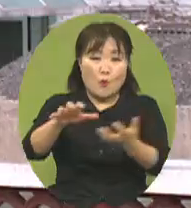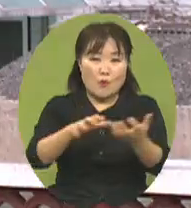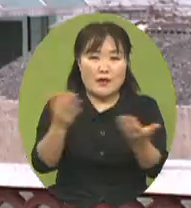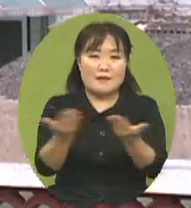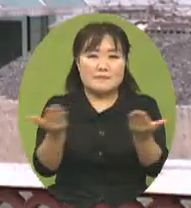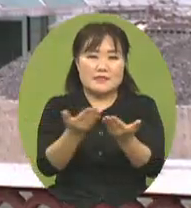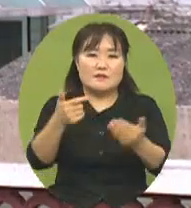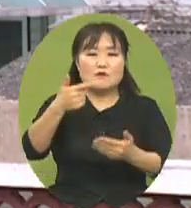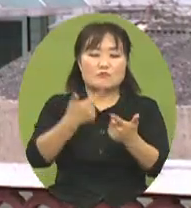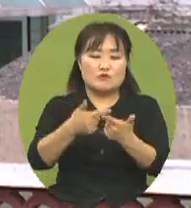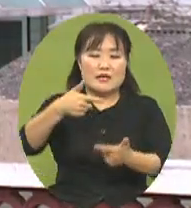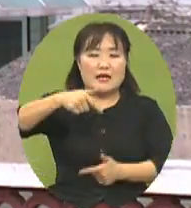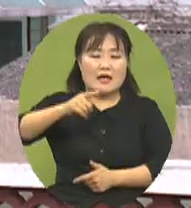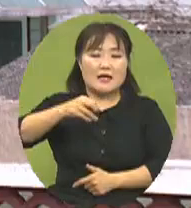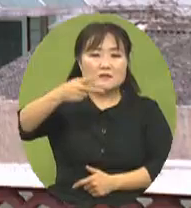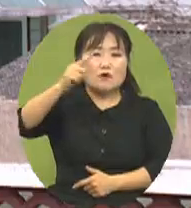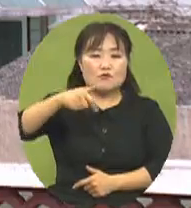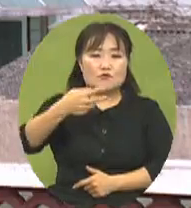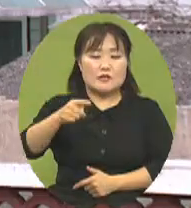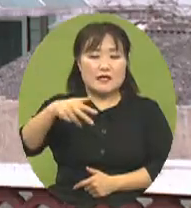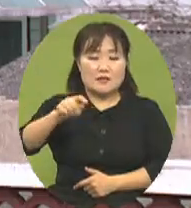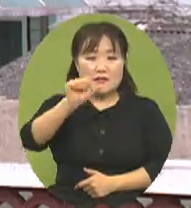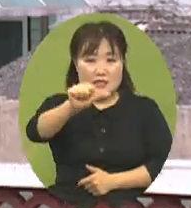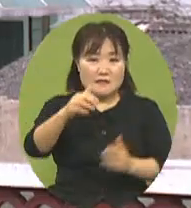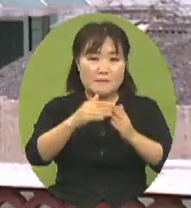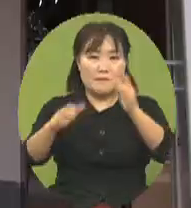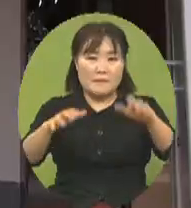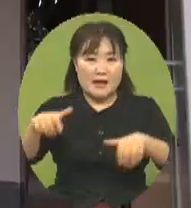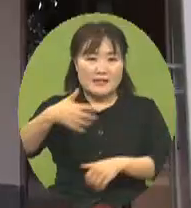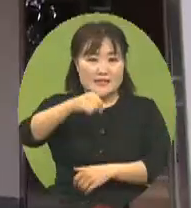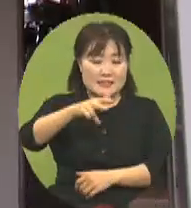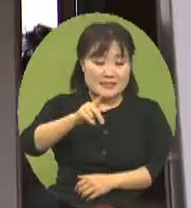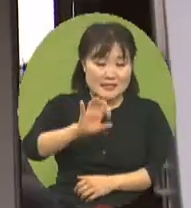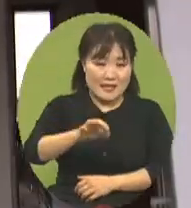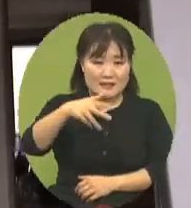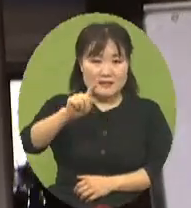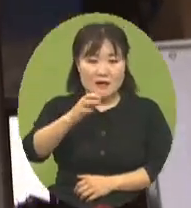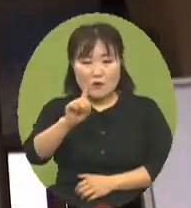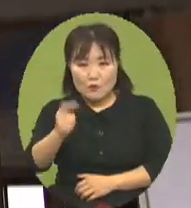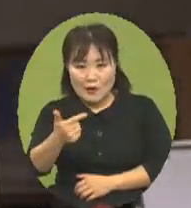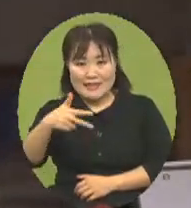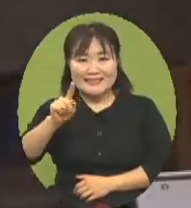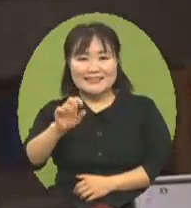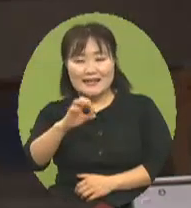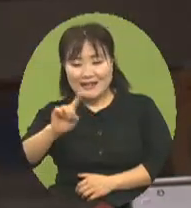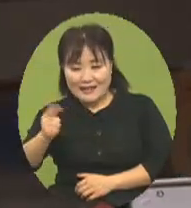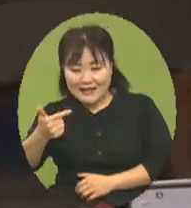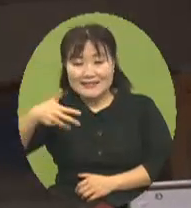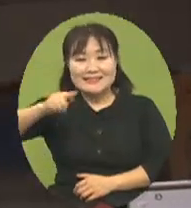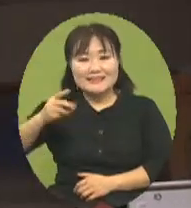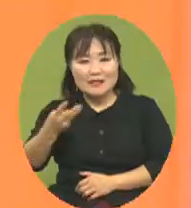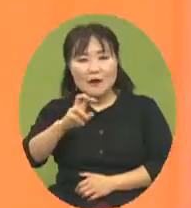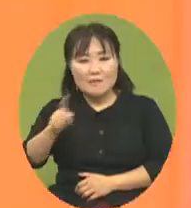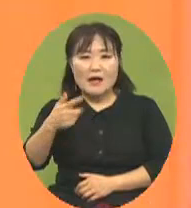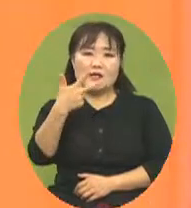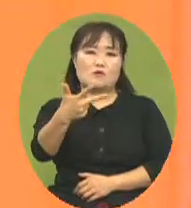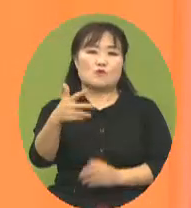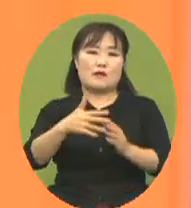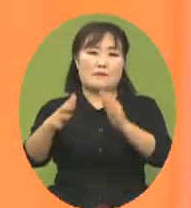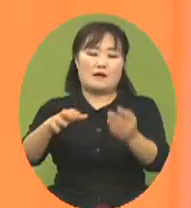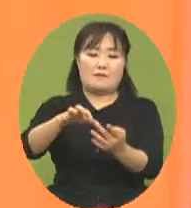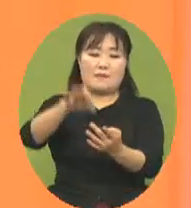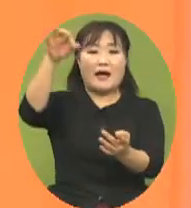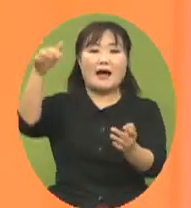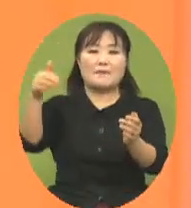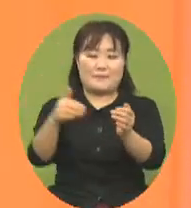사업에서 부산 강서구 대저 이동 5개 마을과 기장군 정관읍, 장안읍, 철마면 일원의 7개